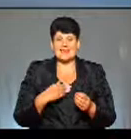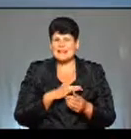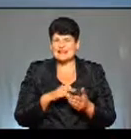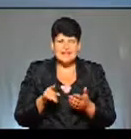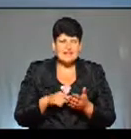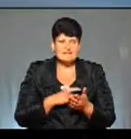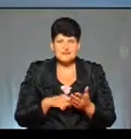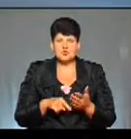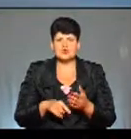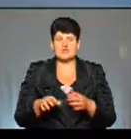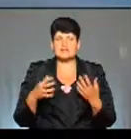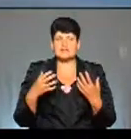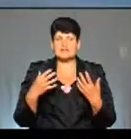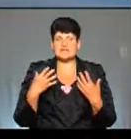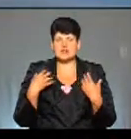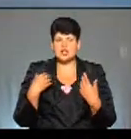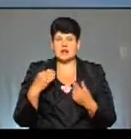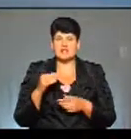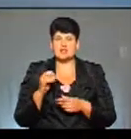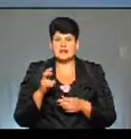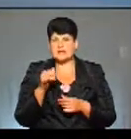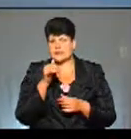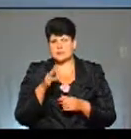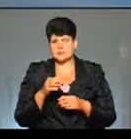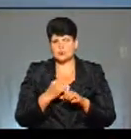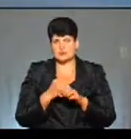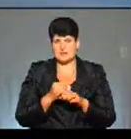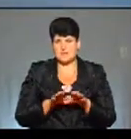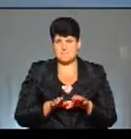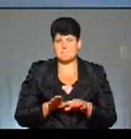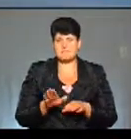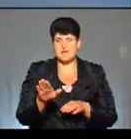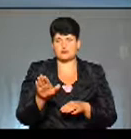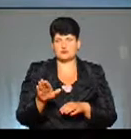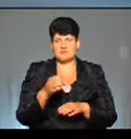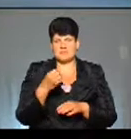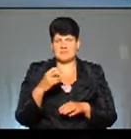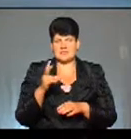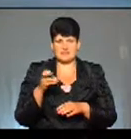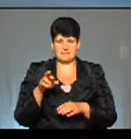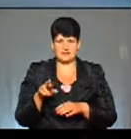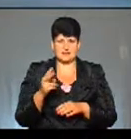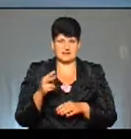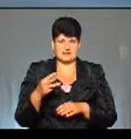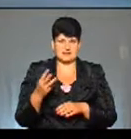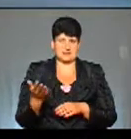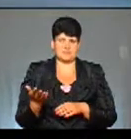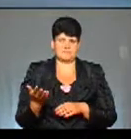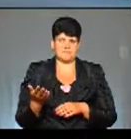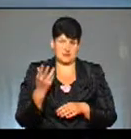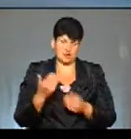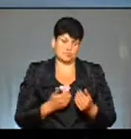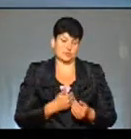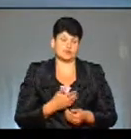щоб начальник ЖЕКу не зміг вибудувати пандус там на тому 15 квітня 23. Якби